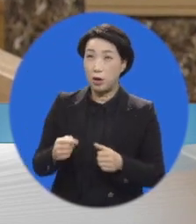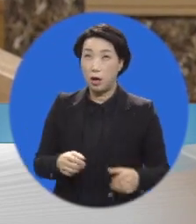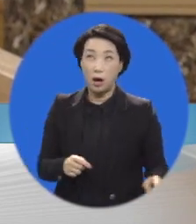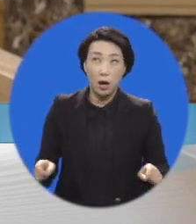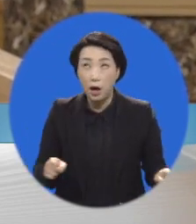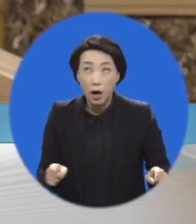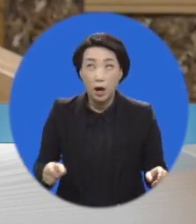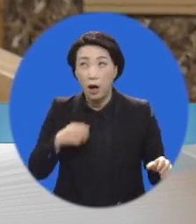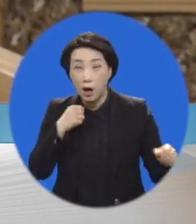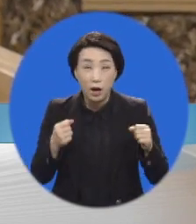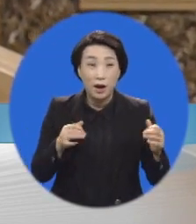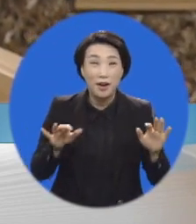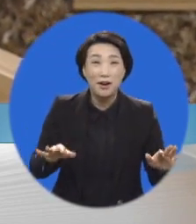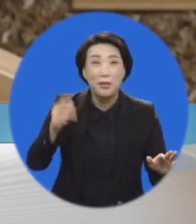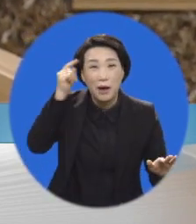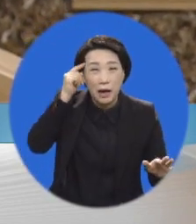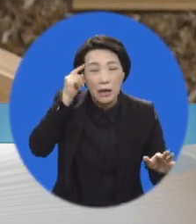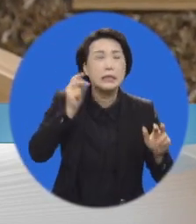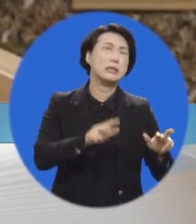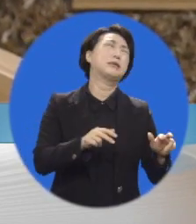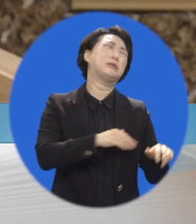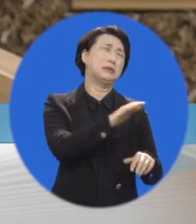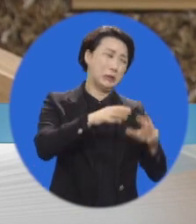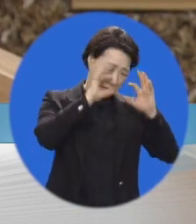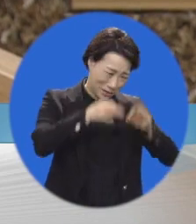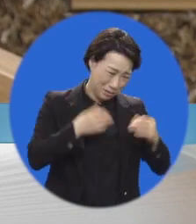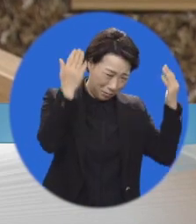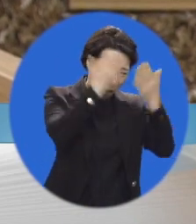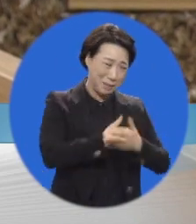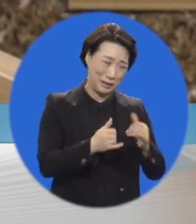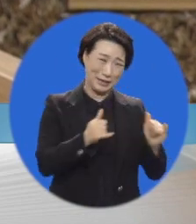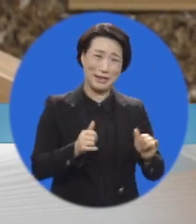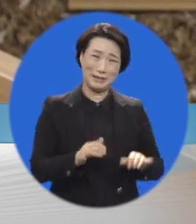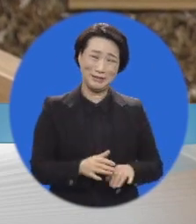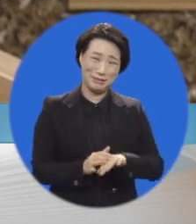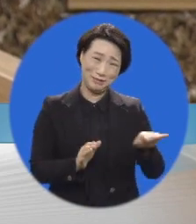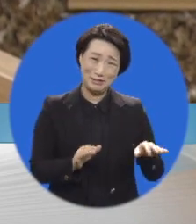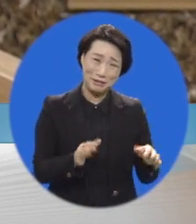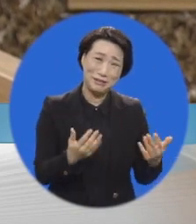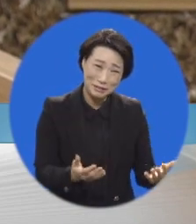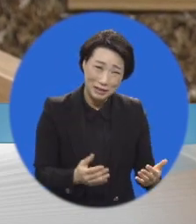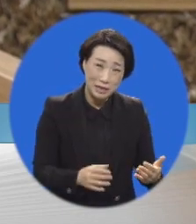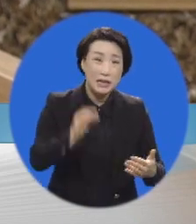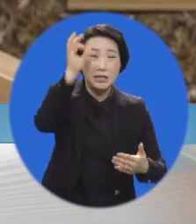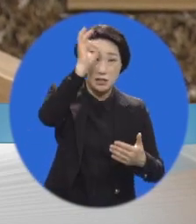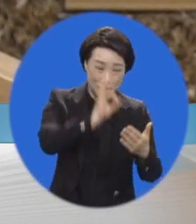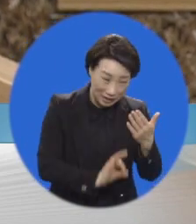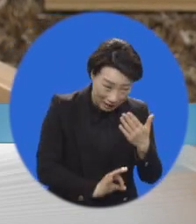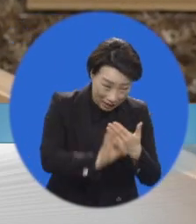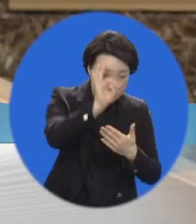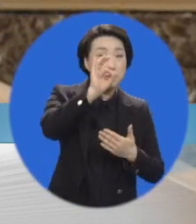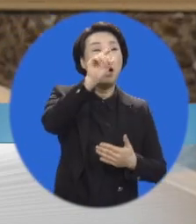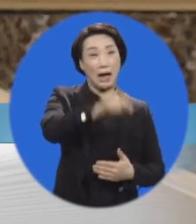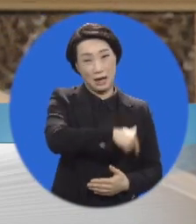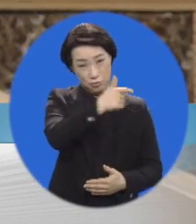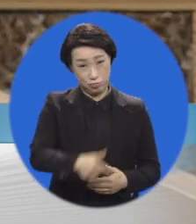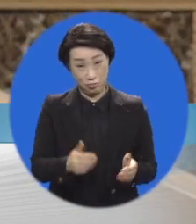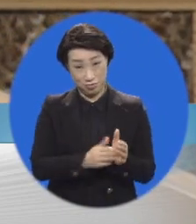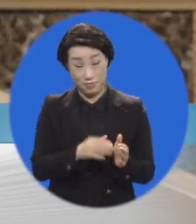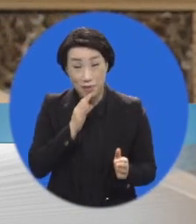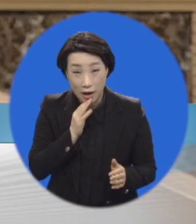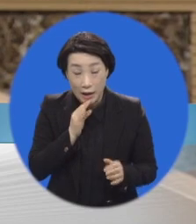왜? 아직도 밤의 인간이야 저녁이 되고 아침이 되니 하루라